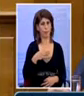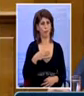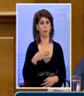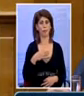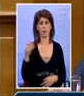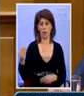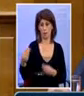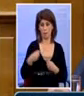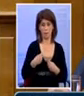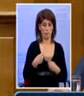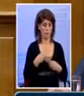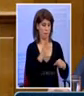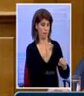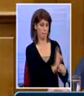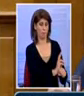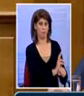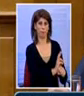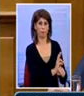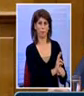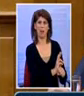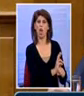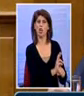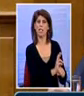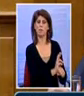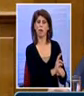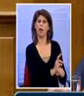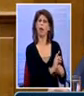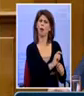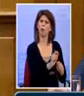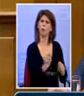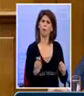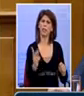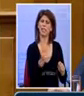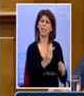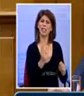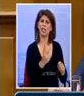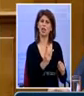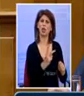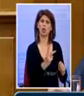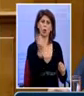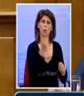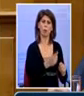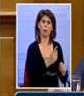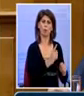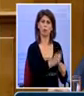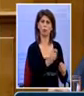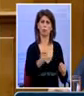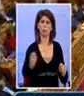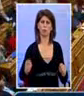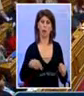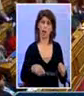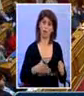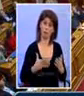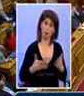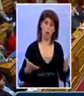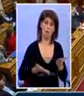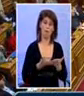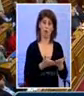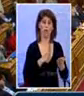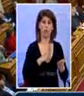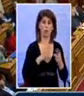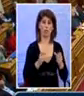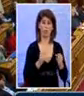πλεόνασμα το οποίο μοιράσατε και ως κοινωνικό μέρισμα. Και αυτή ήταν η μεγάλη σας συμβολή στην αντιμετώπιση ανθρωπιστικής κρίσης. Για να δούμε